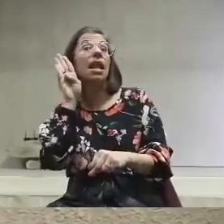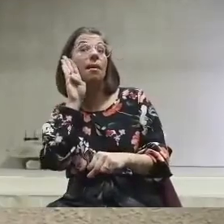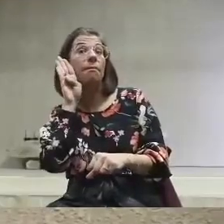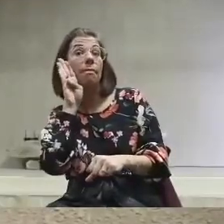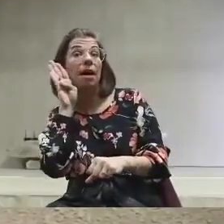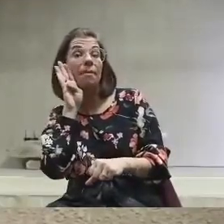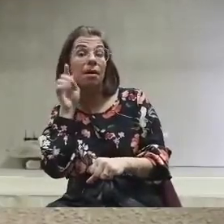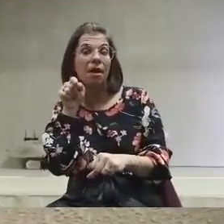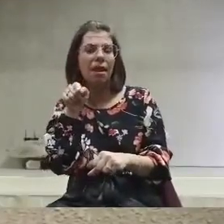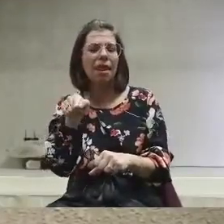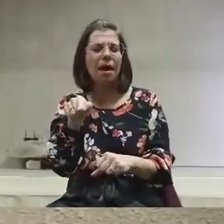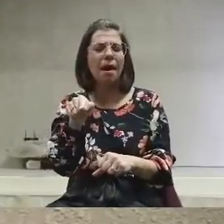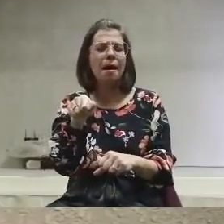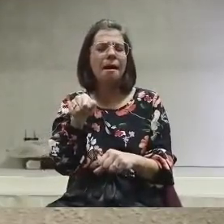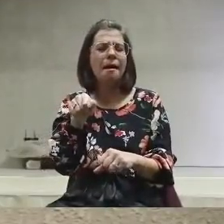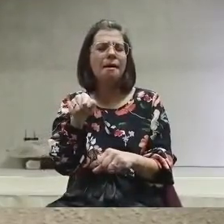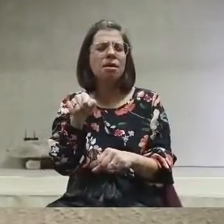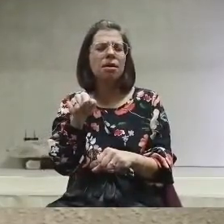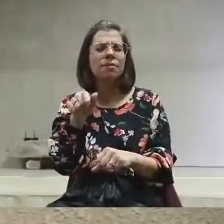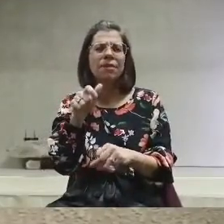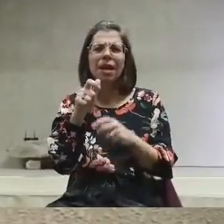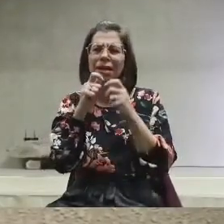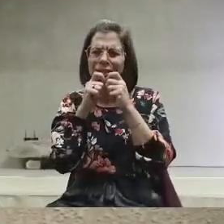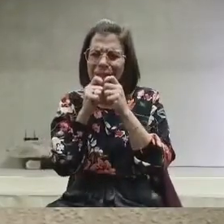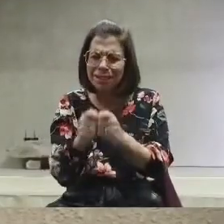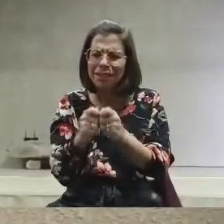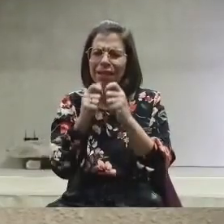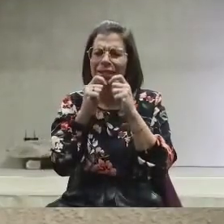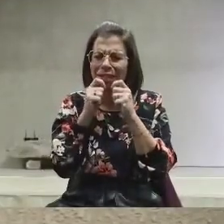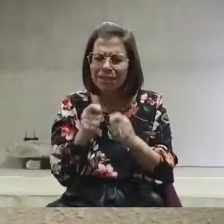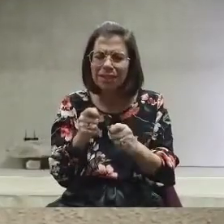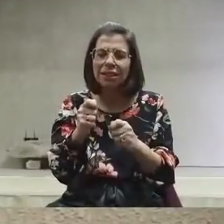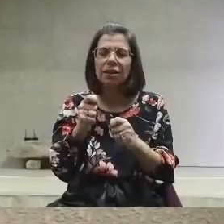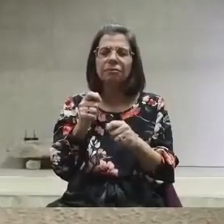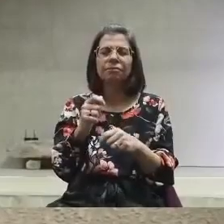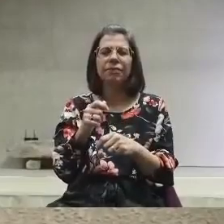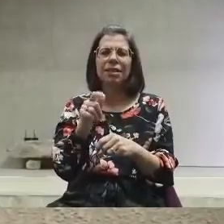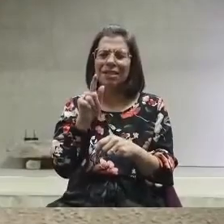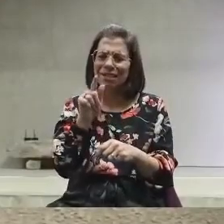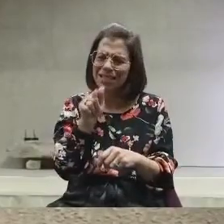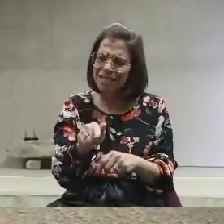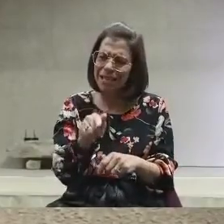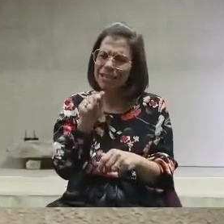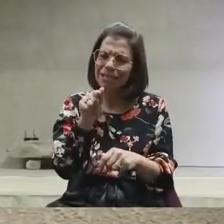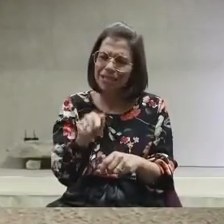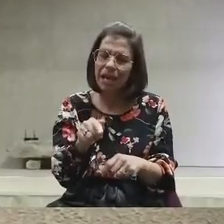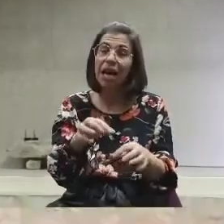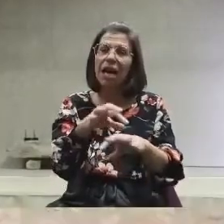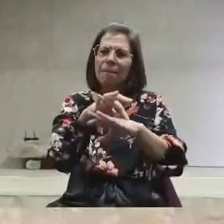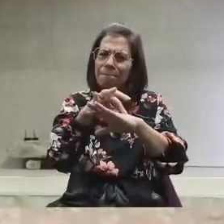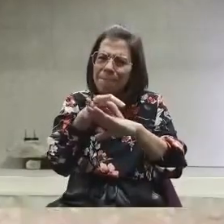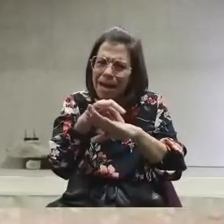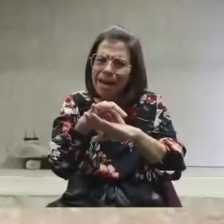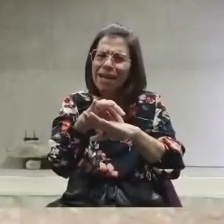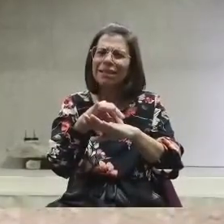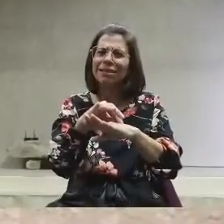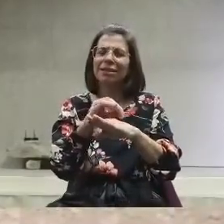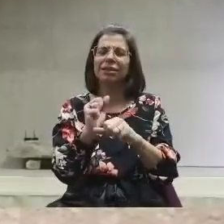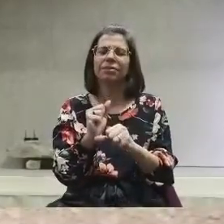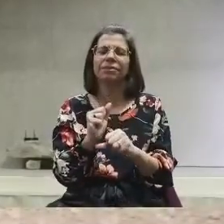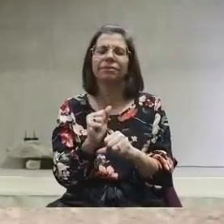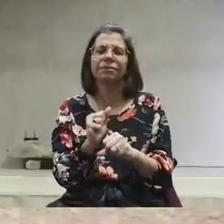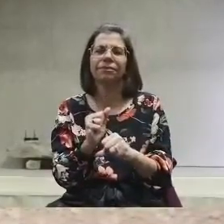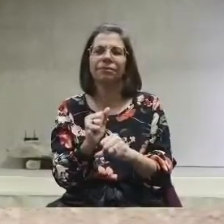crie pas sur tous les toits, etc. Mais je sais que les uns les autres, nous vivons la grâce de Dieu, l'aide